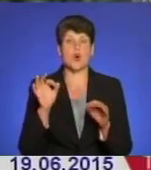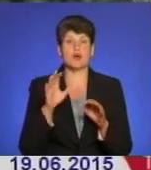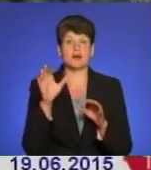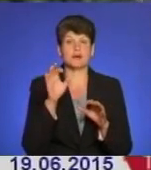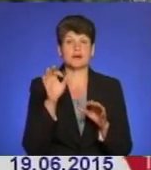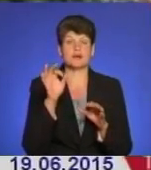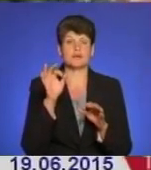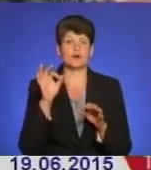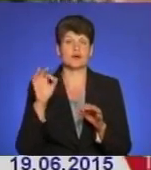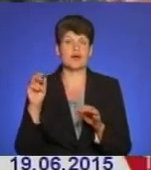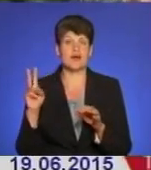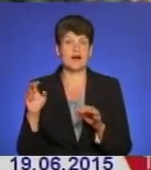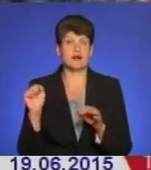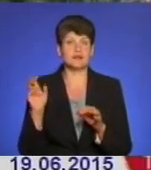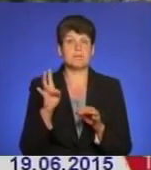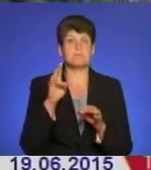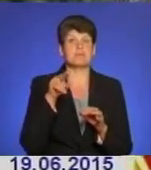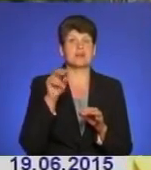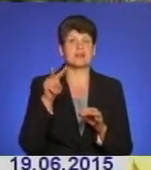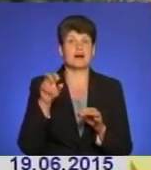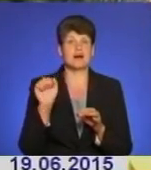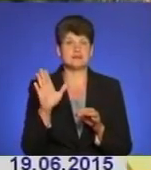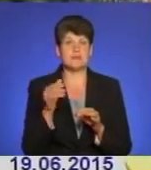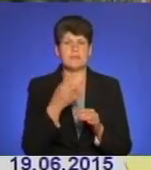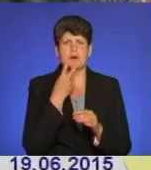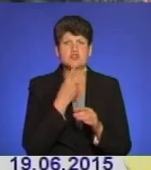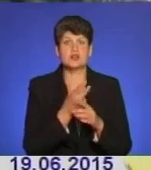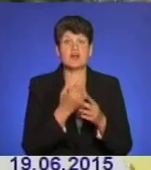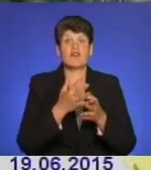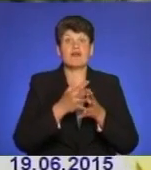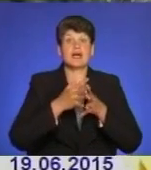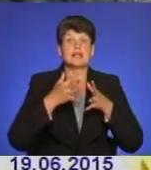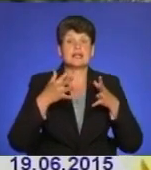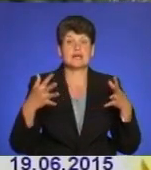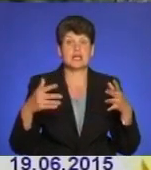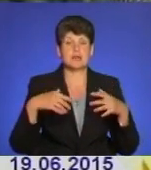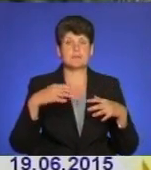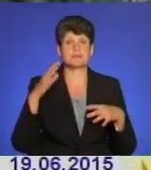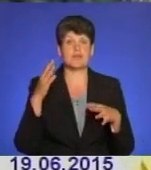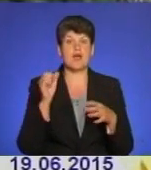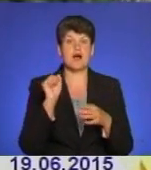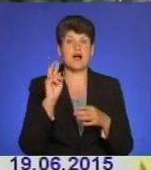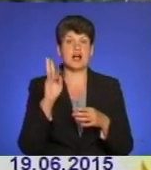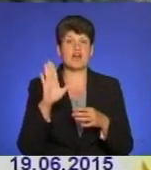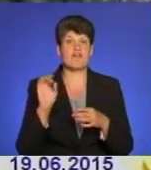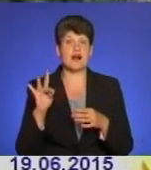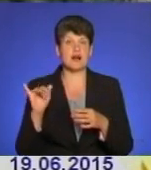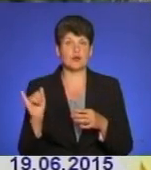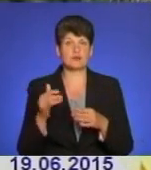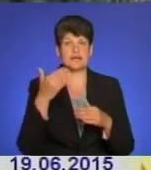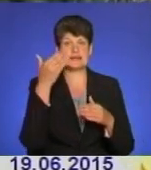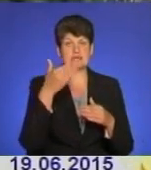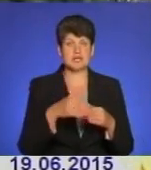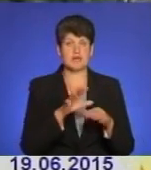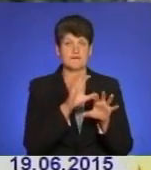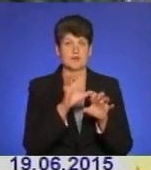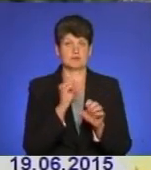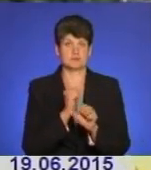Там ми бачили великий акваріум на стіні і фотографувались.